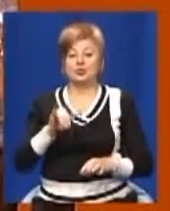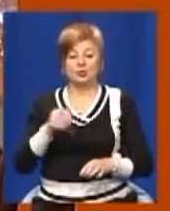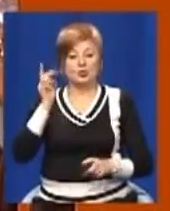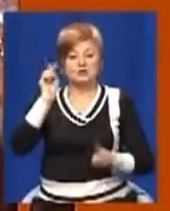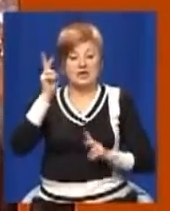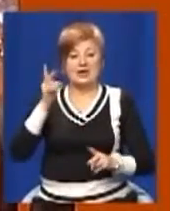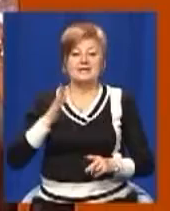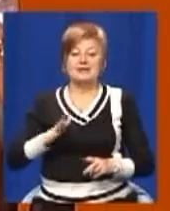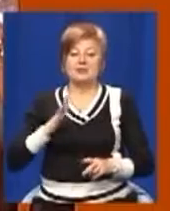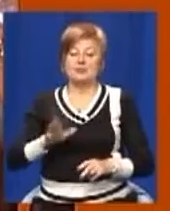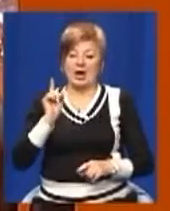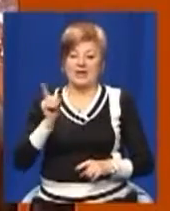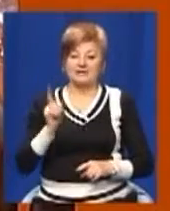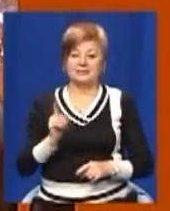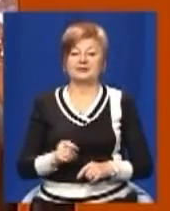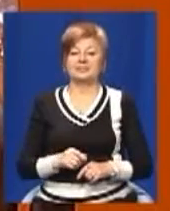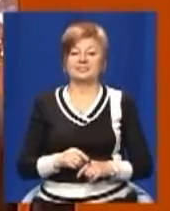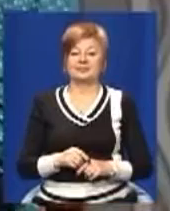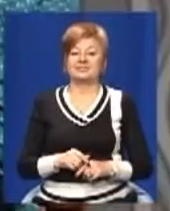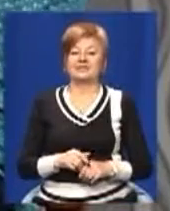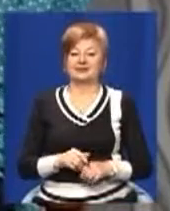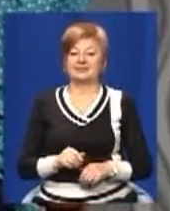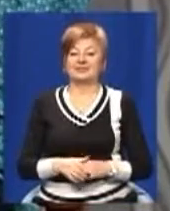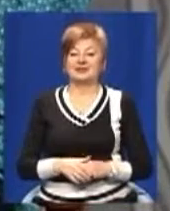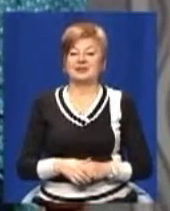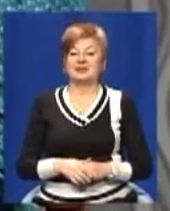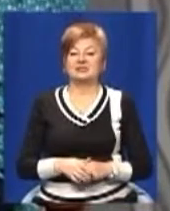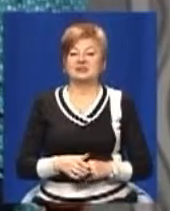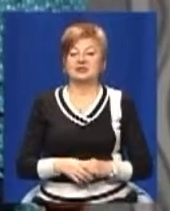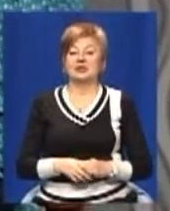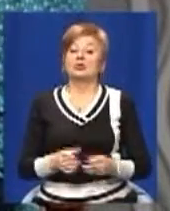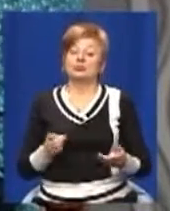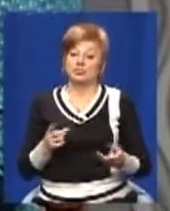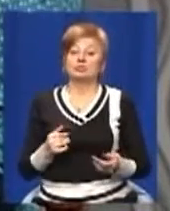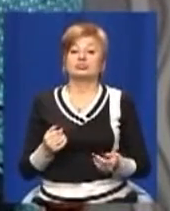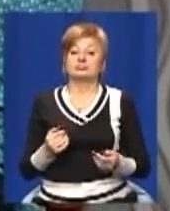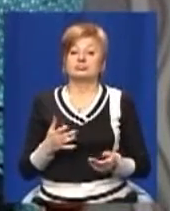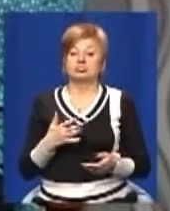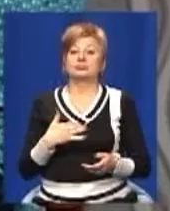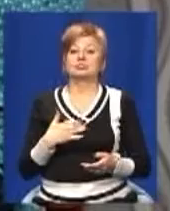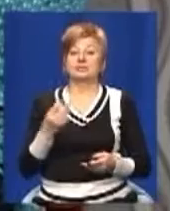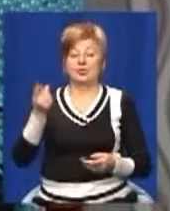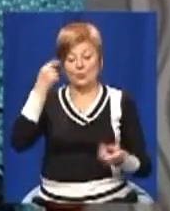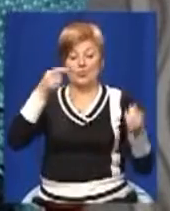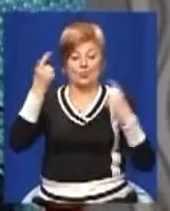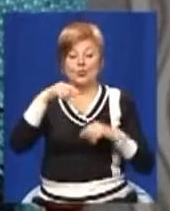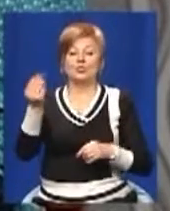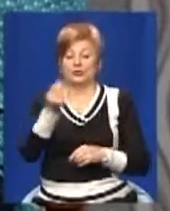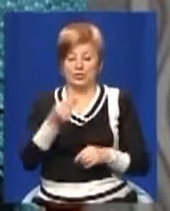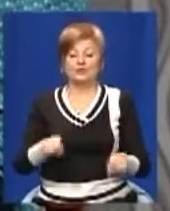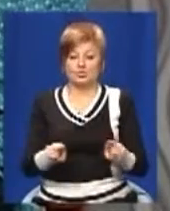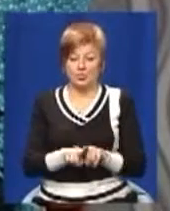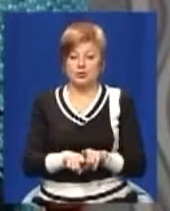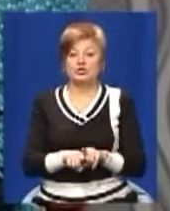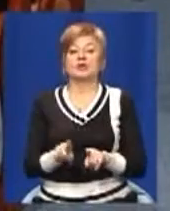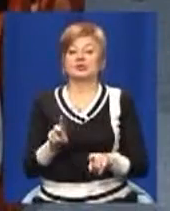заєць, погоди. Постривай. Да, постривай. Ну, також і мультяшні герої розмалюють. А